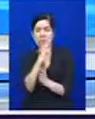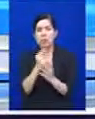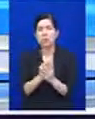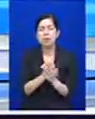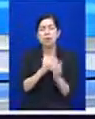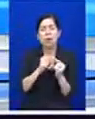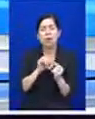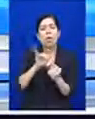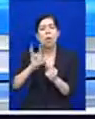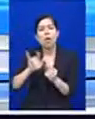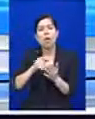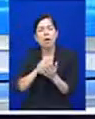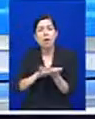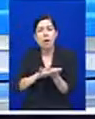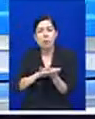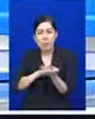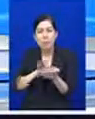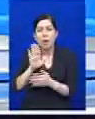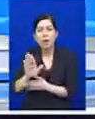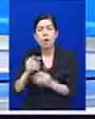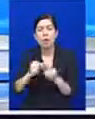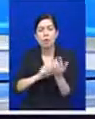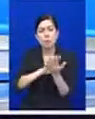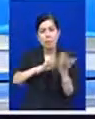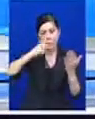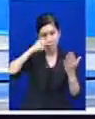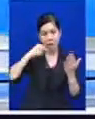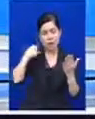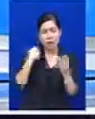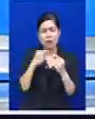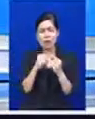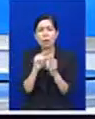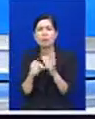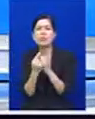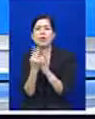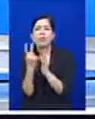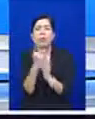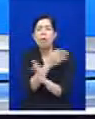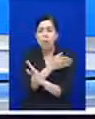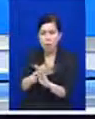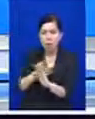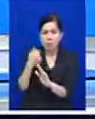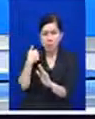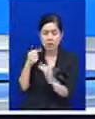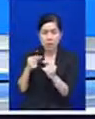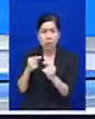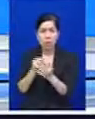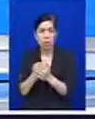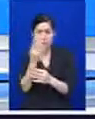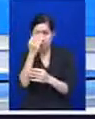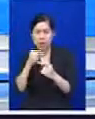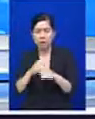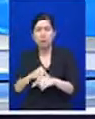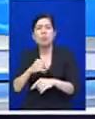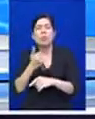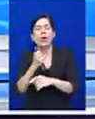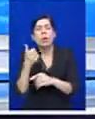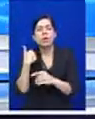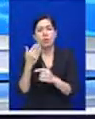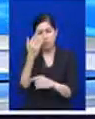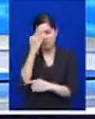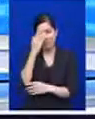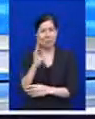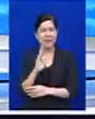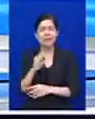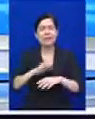มีทางเจ้าหน้าที่คอยอำนวยความสะดวกด้วยเนื่องจากว่าการจราจรค่อนข้างที่จะคับคั่งมากทีเดียวอันนี้ฝากบอกเอาไว้ประชาสัมพันธ์สำหรับพี่น้องประชาชนที่จะเดิน